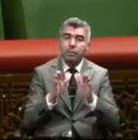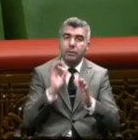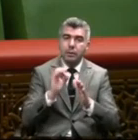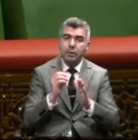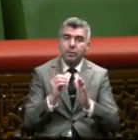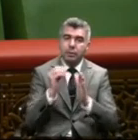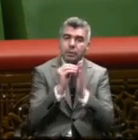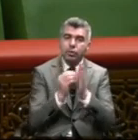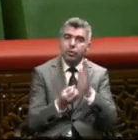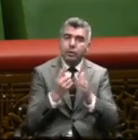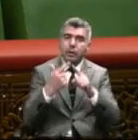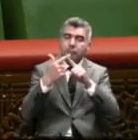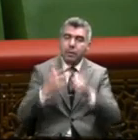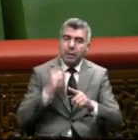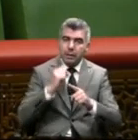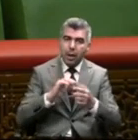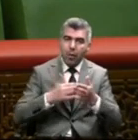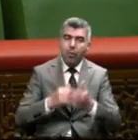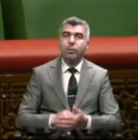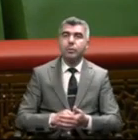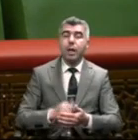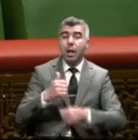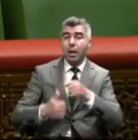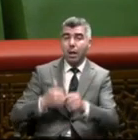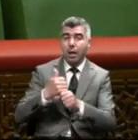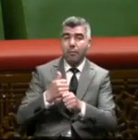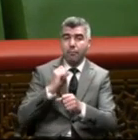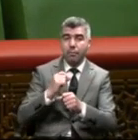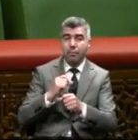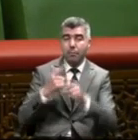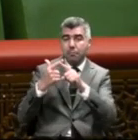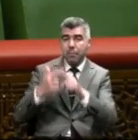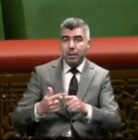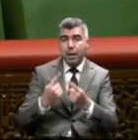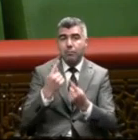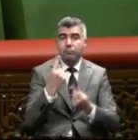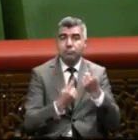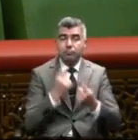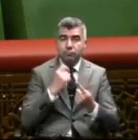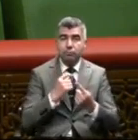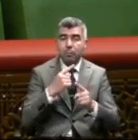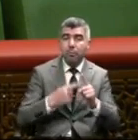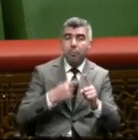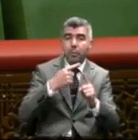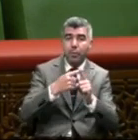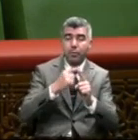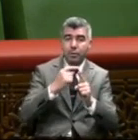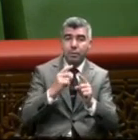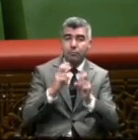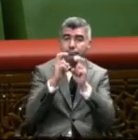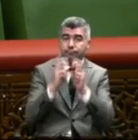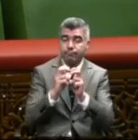وفي حاله عدم تحقيق المداخل المنتظره خلال السنه الماليه الحاليه لا قدر الله قد تزيد نسبه العجوه العجز